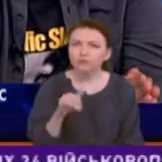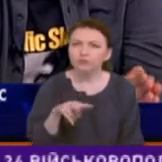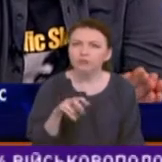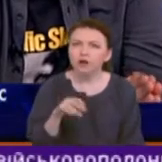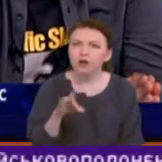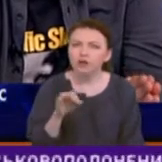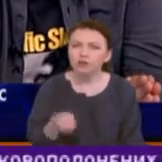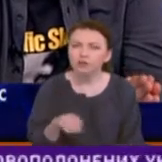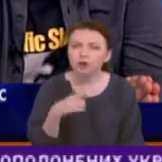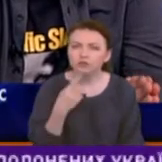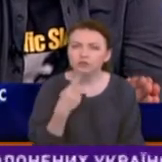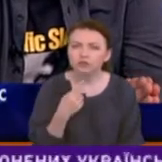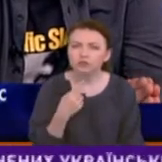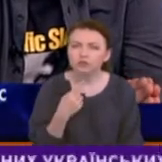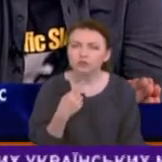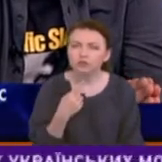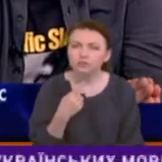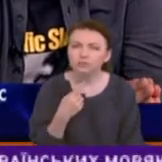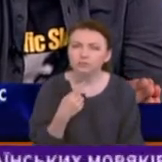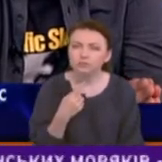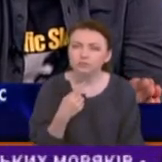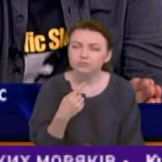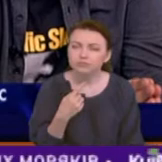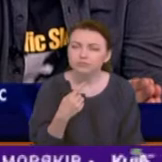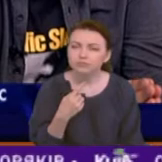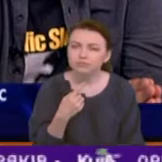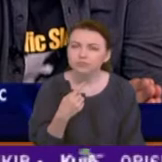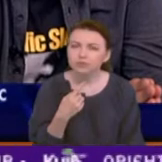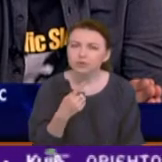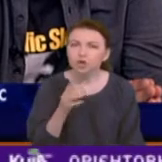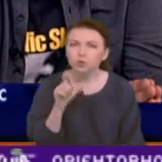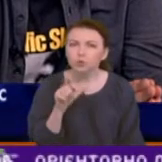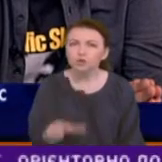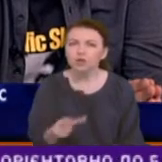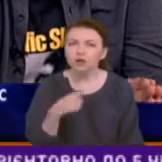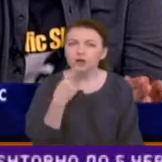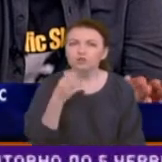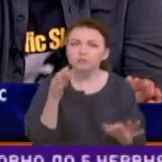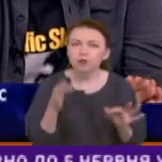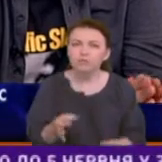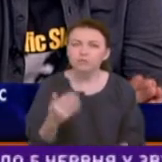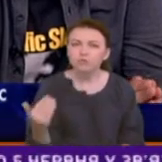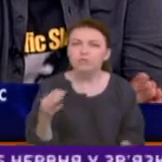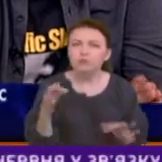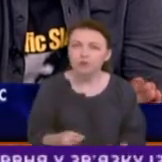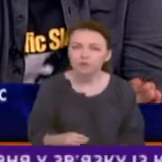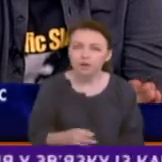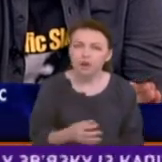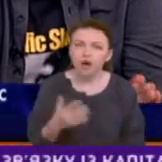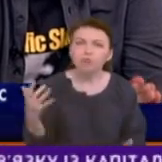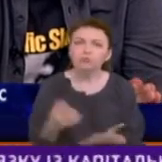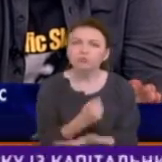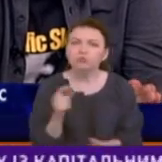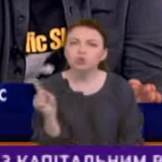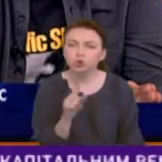що за людину, яка каже правду, що за ним правда. А тепер ще виходить,